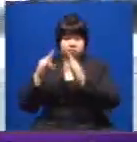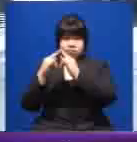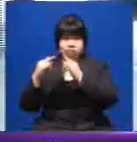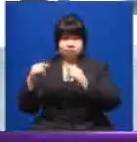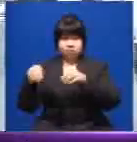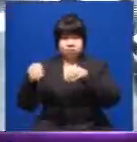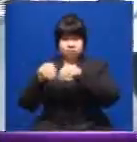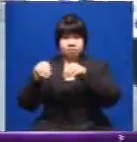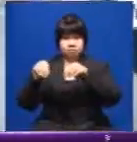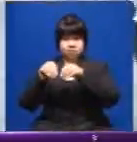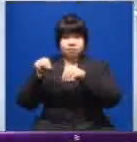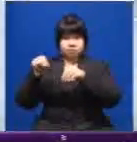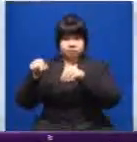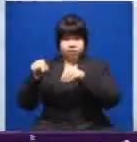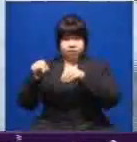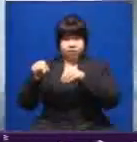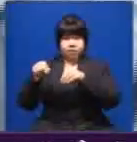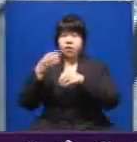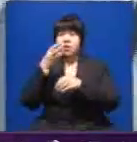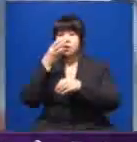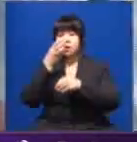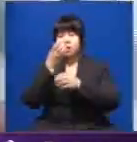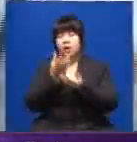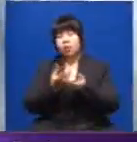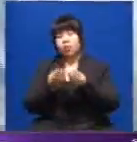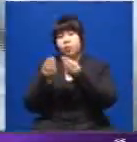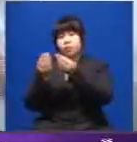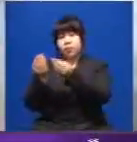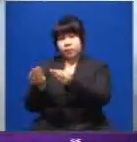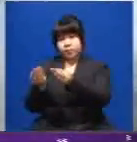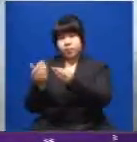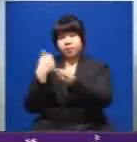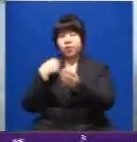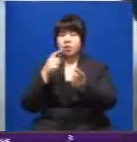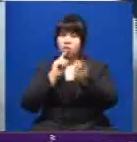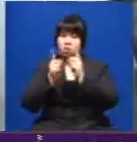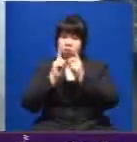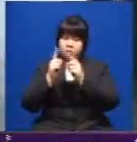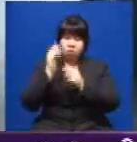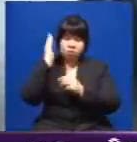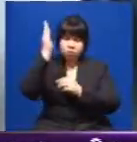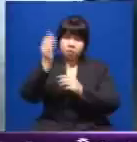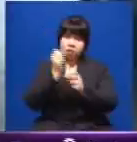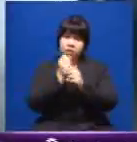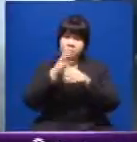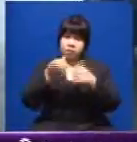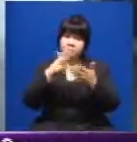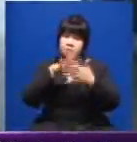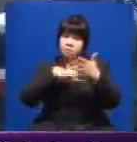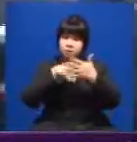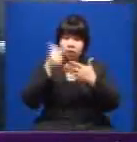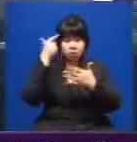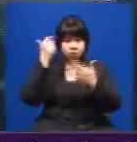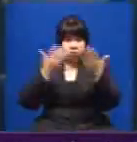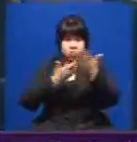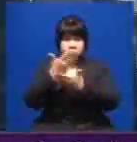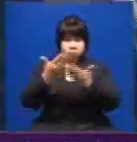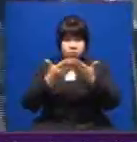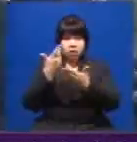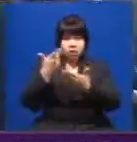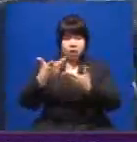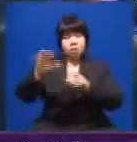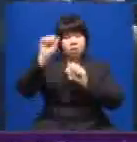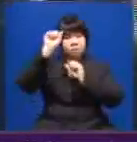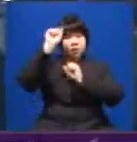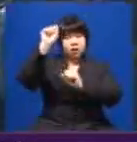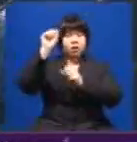เวทีแจ้งวัฒนะเพื่อถวายภัตาหารเพลและพูดคุยถึงแนวทางต่อสู้หลังจากที่มีการหารือกันแล้วว่าจะขึ้นเวทีเพื่อประกาศ